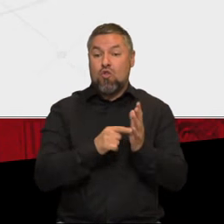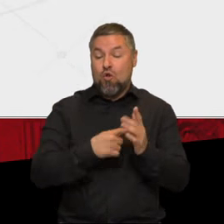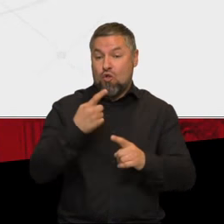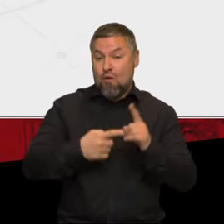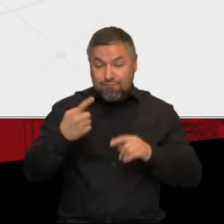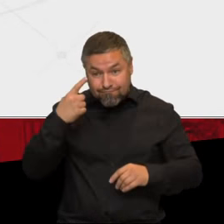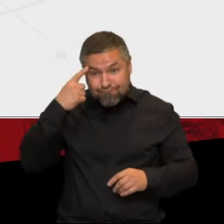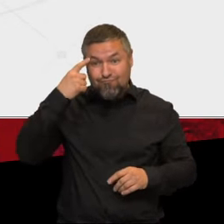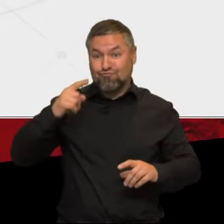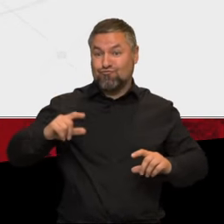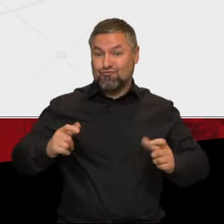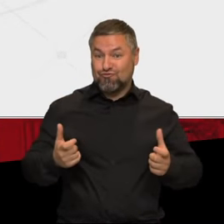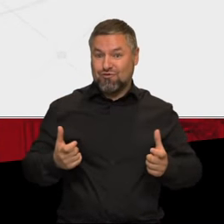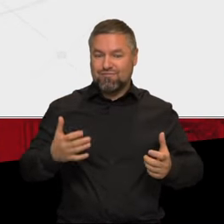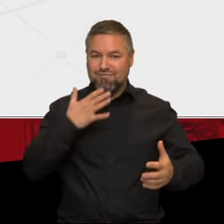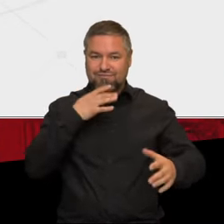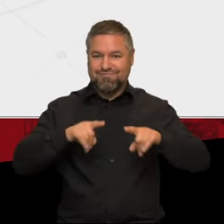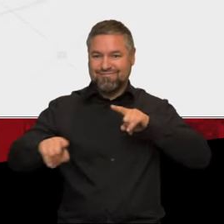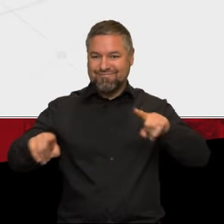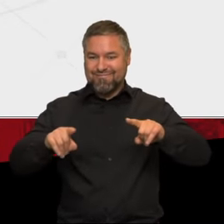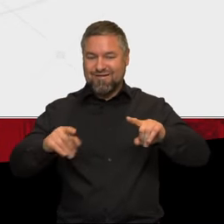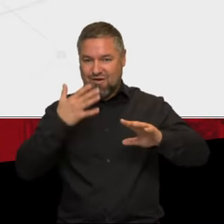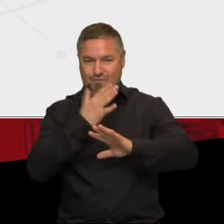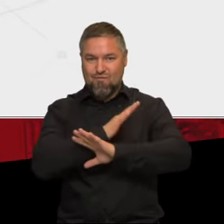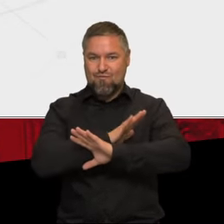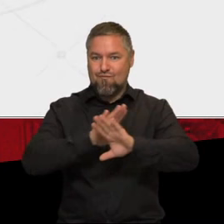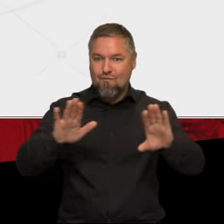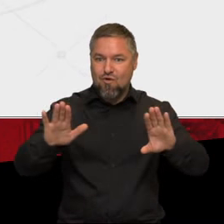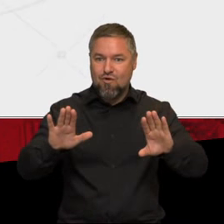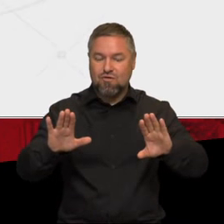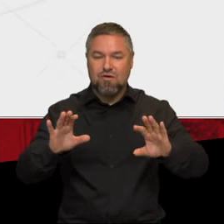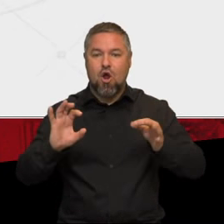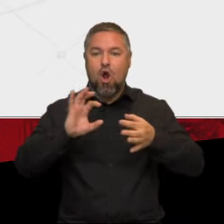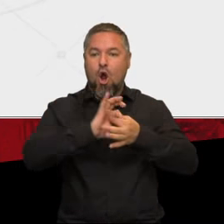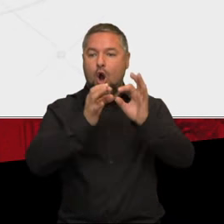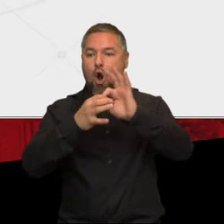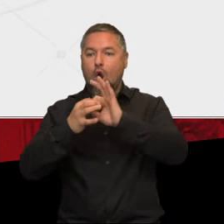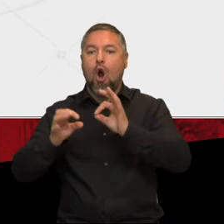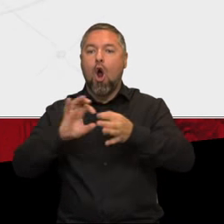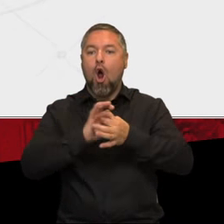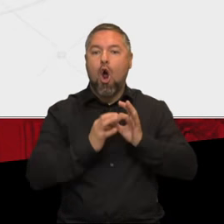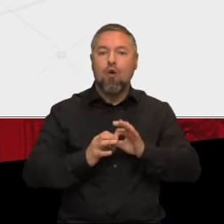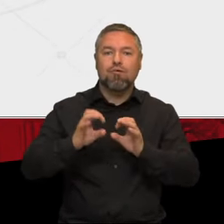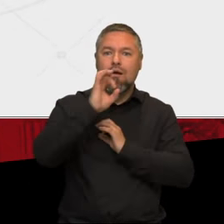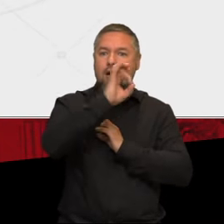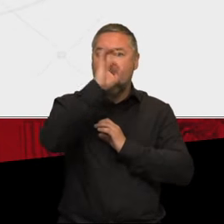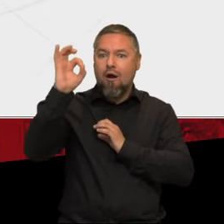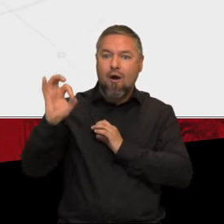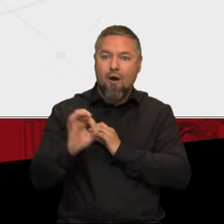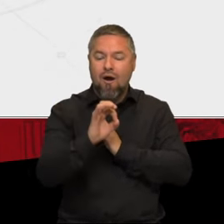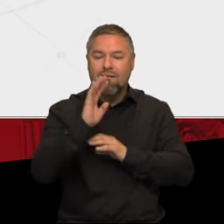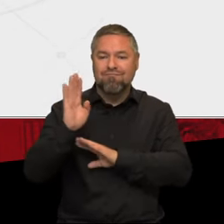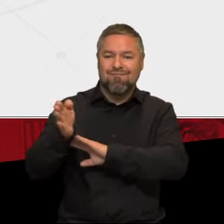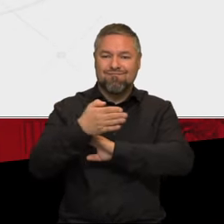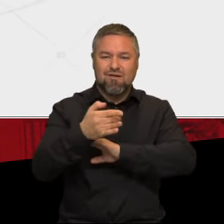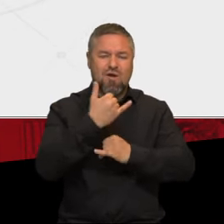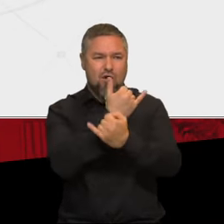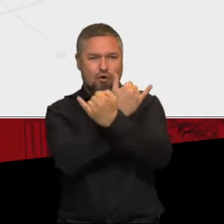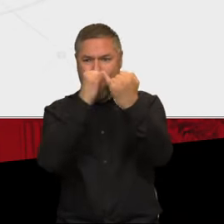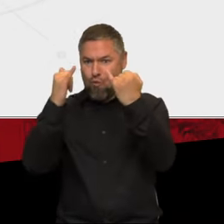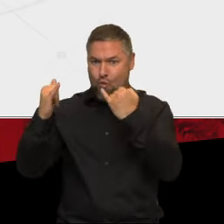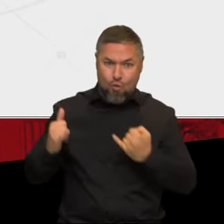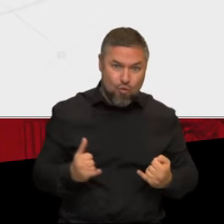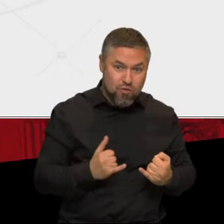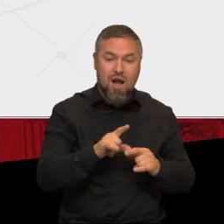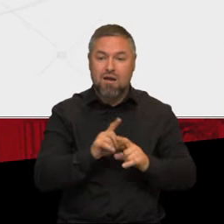nieco symbolikę, którą prezentują sobą koła olimpijskie na olimpijskiej fladze. One prezentują różnorodność, ale